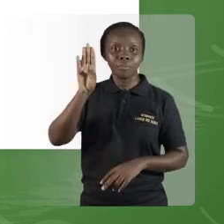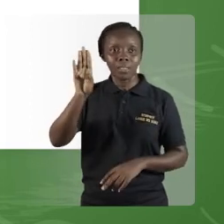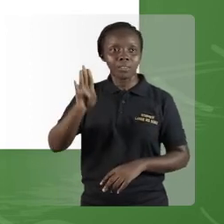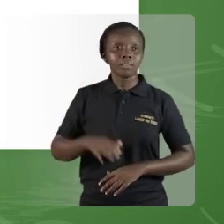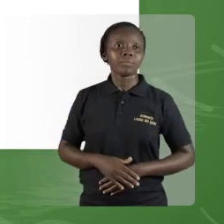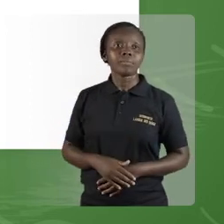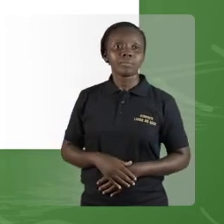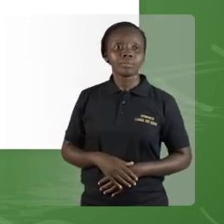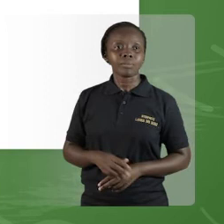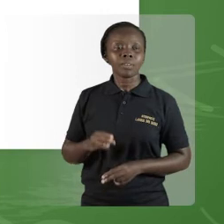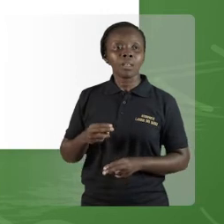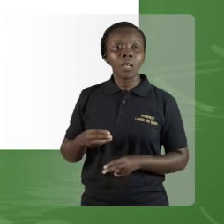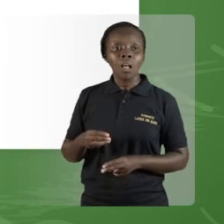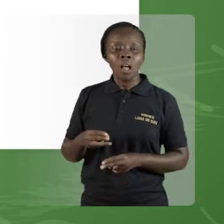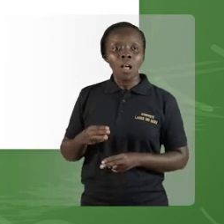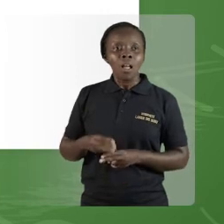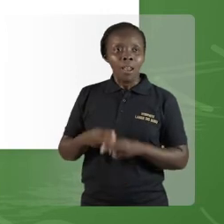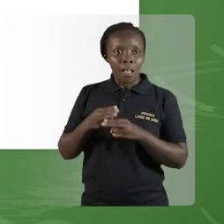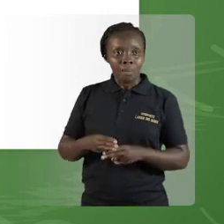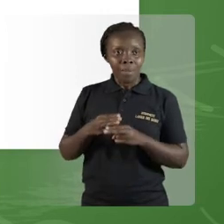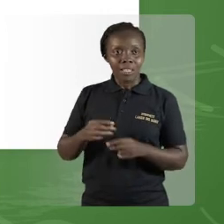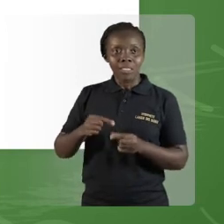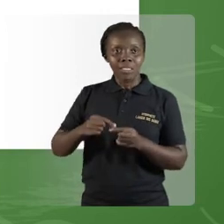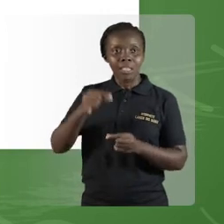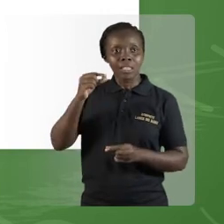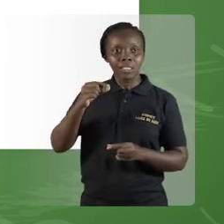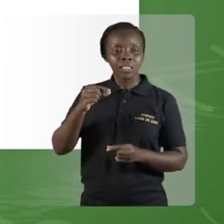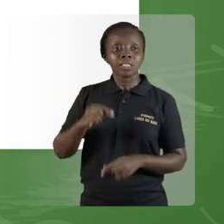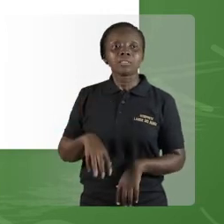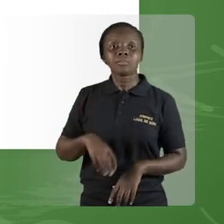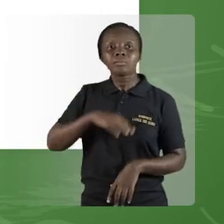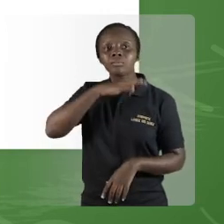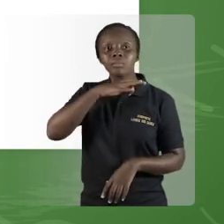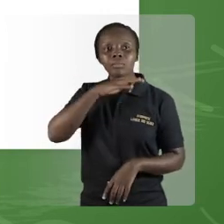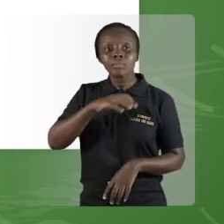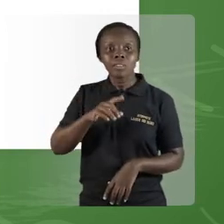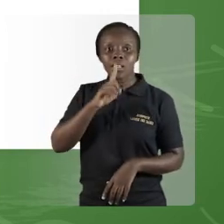La masse de la tige est M égale à 10 grammes.